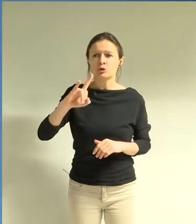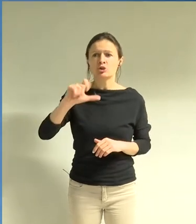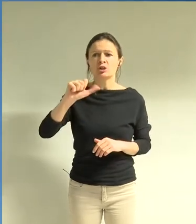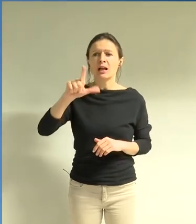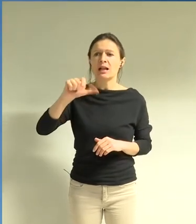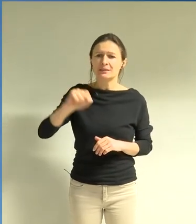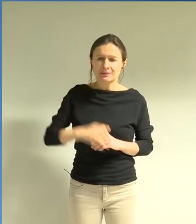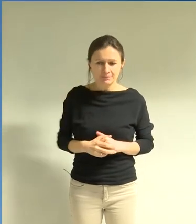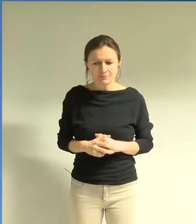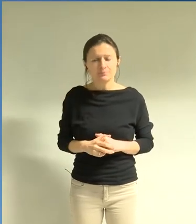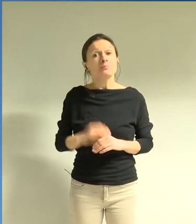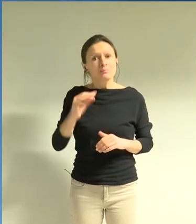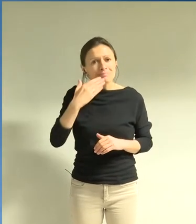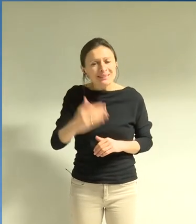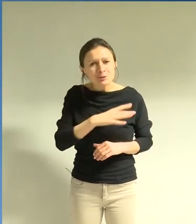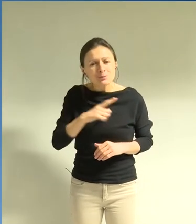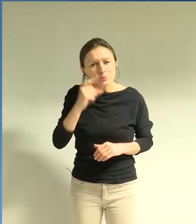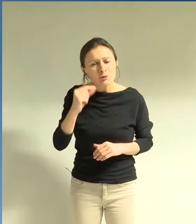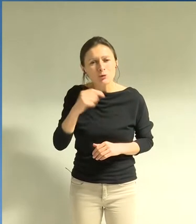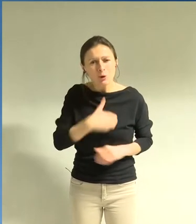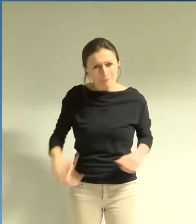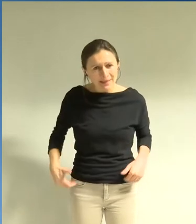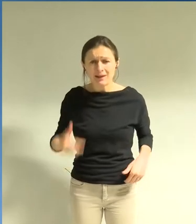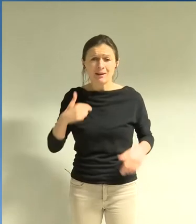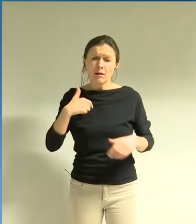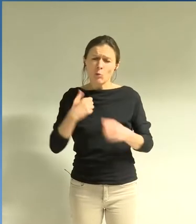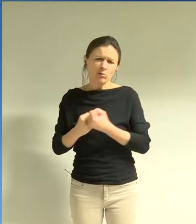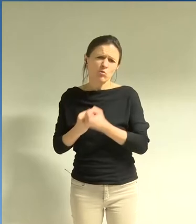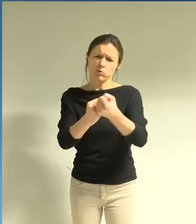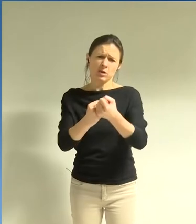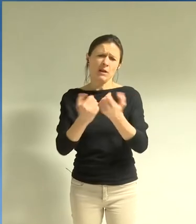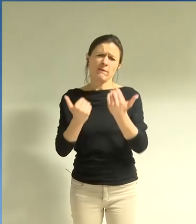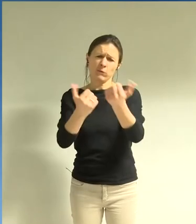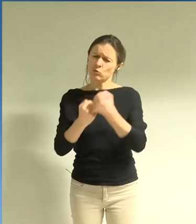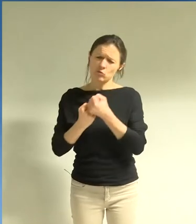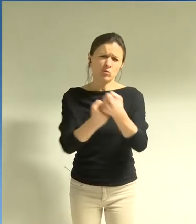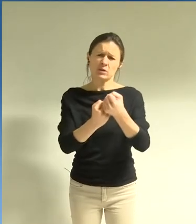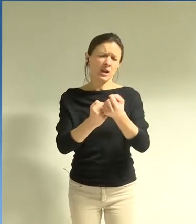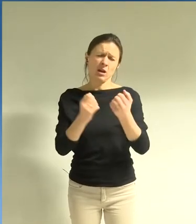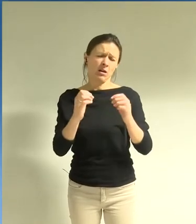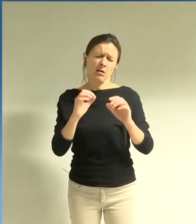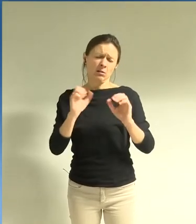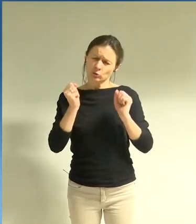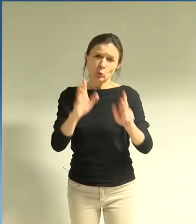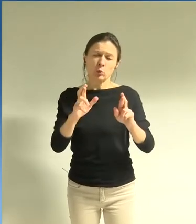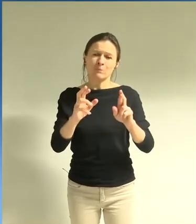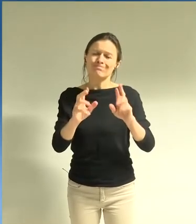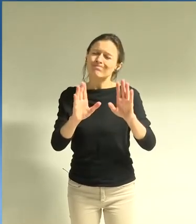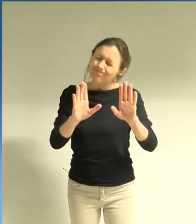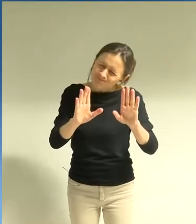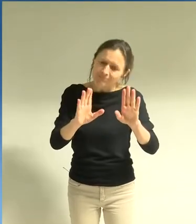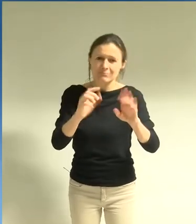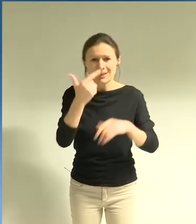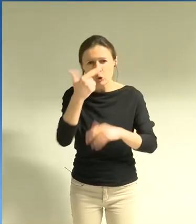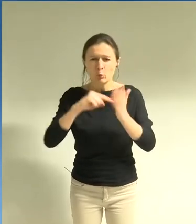oui merci monsieur le maire je soutiendrai sans équivoque se veut à ceci près deux points d'abord que